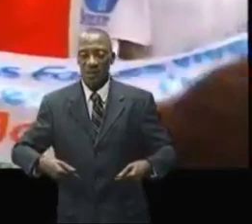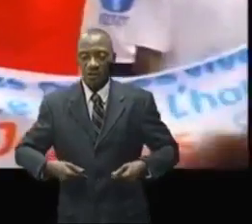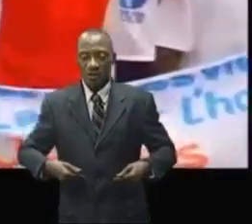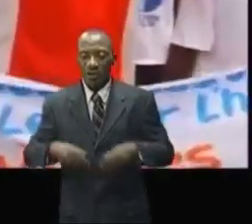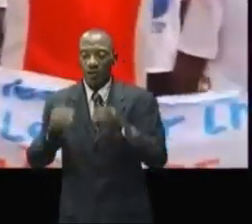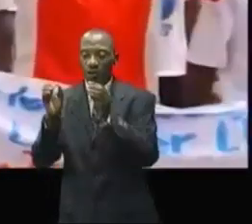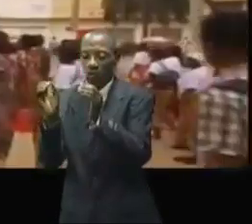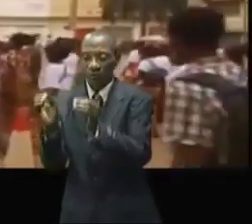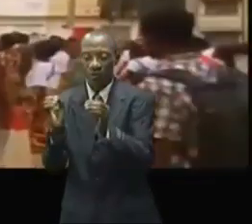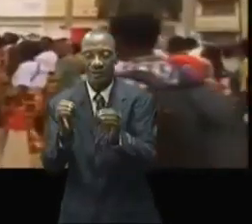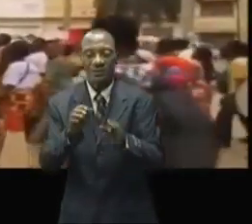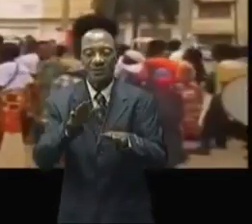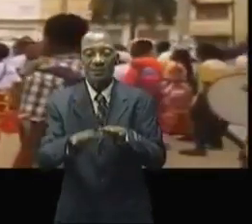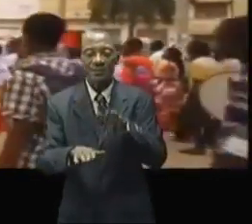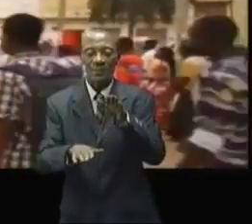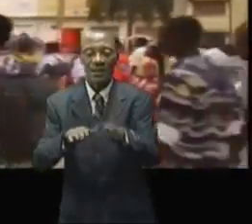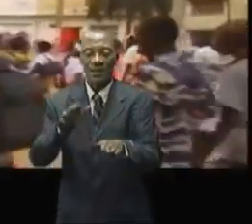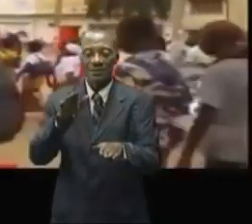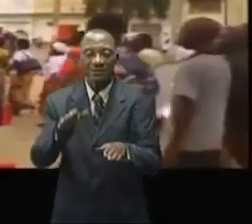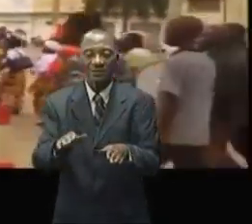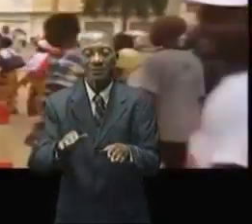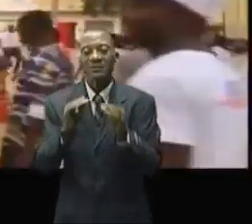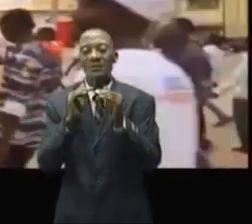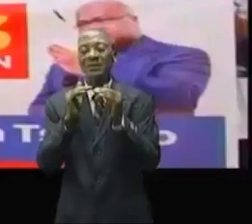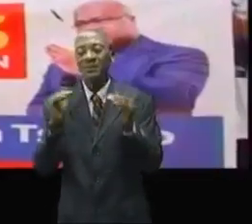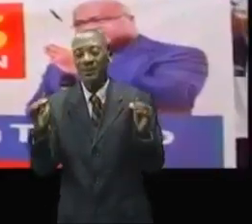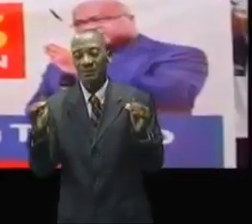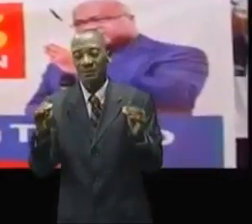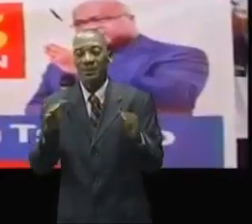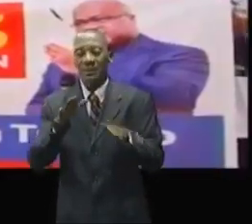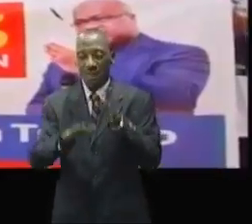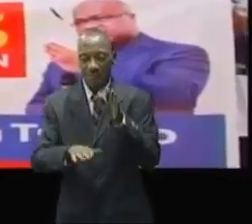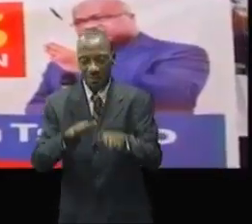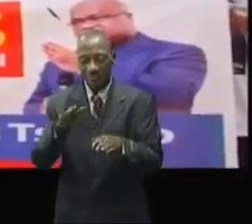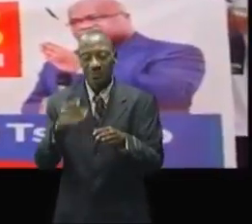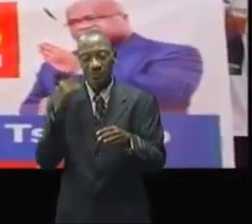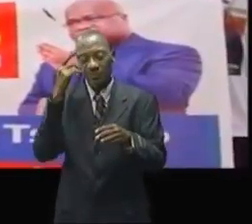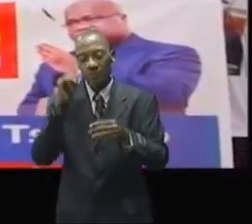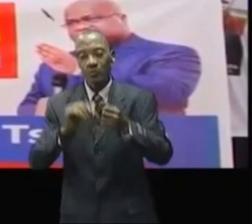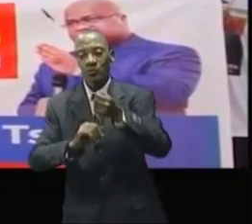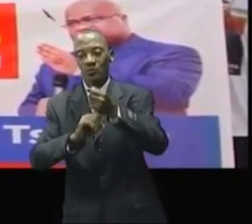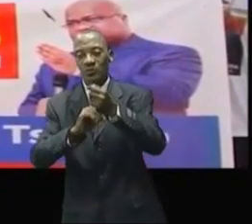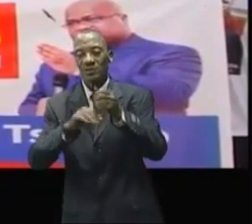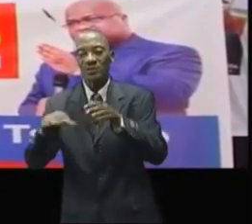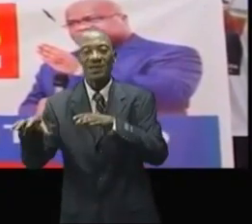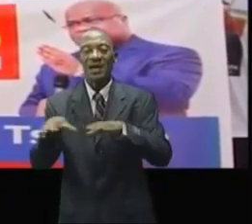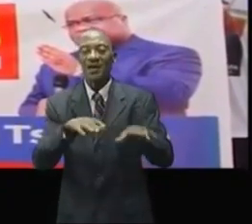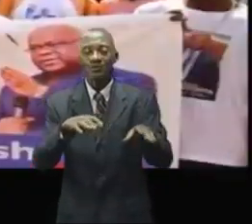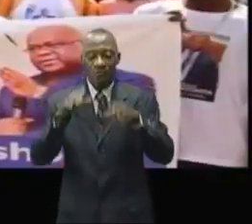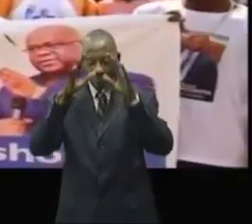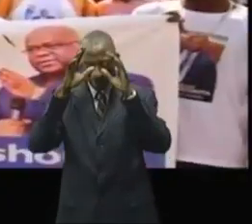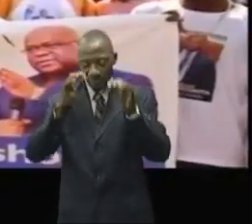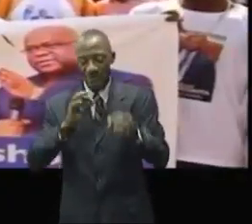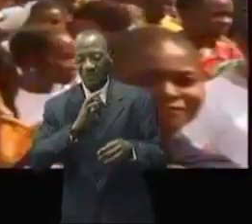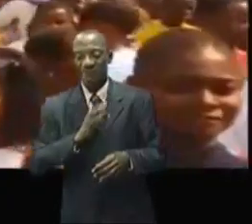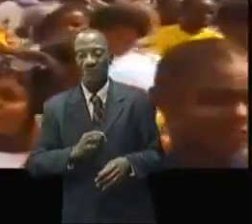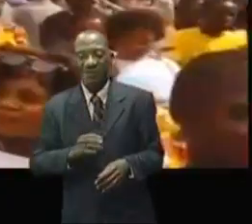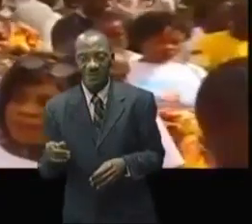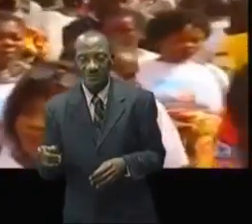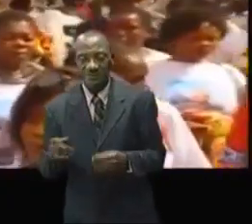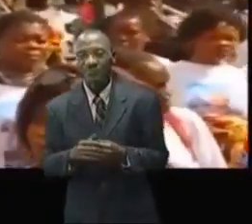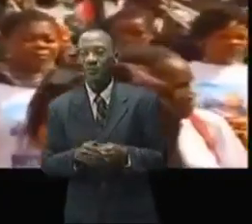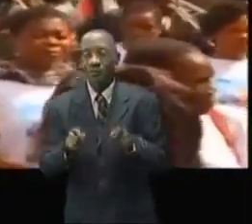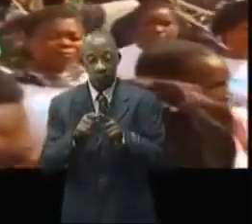l'espace 3000, le marché central de Kisangani pour chuter à la grande poste. Les jeunes de la Tchopo ont profité de cette